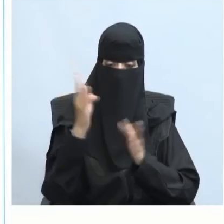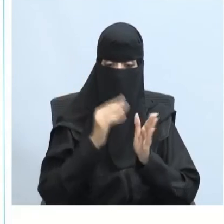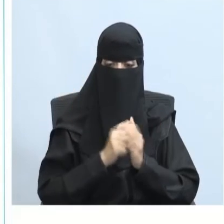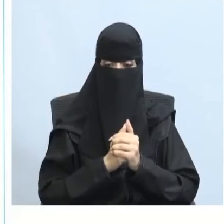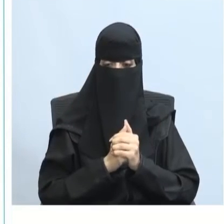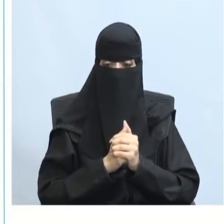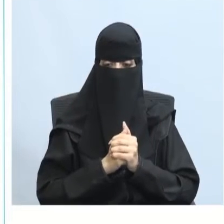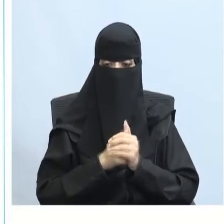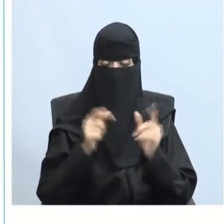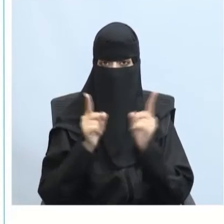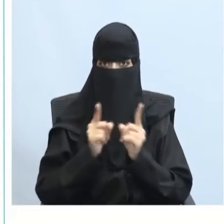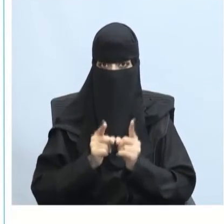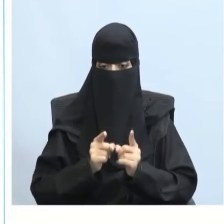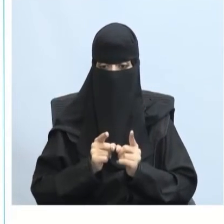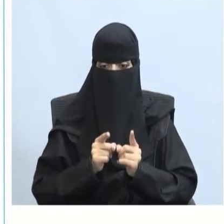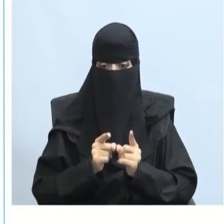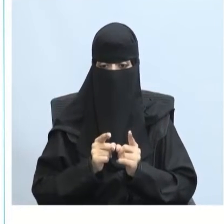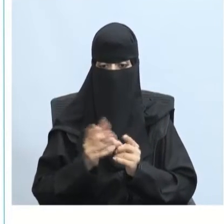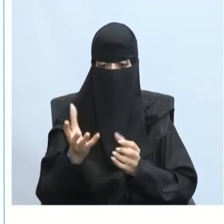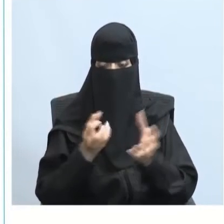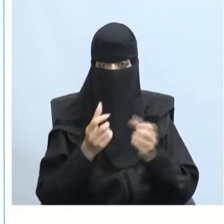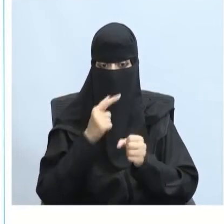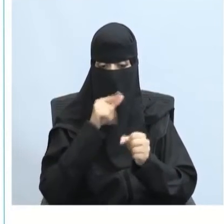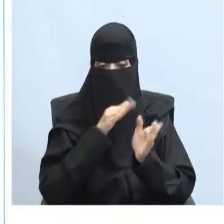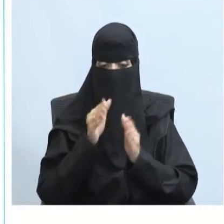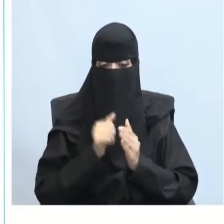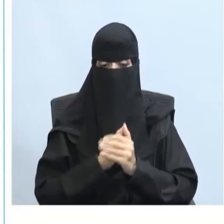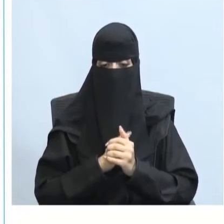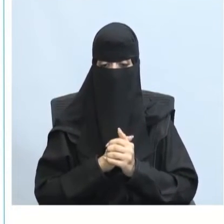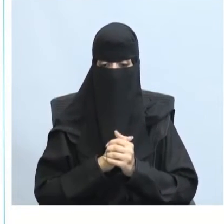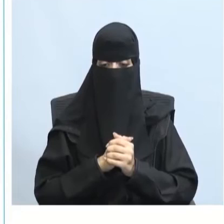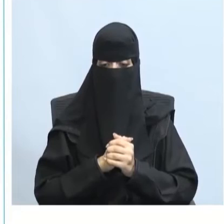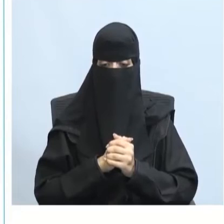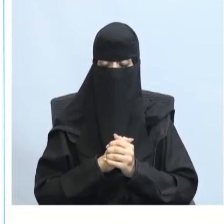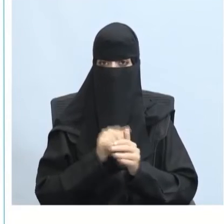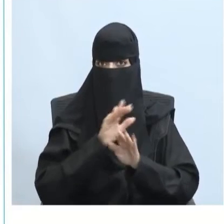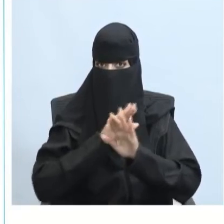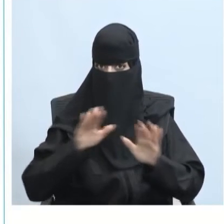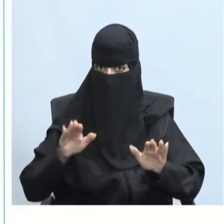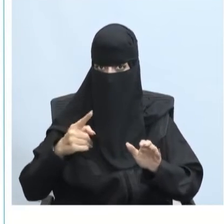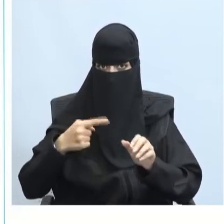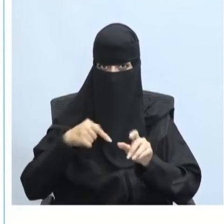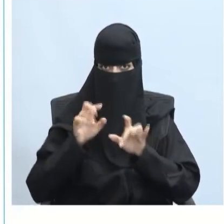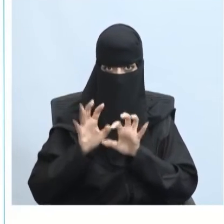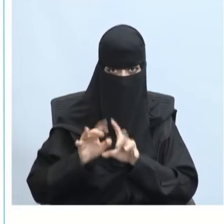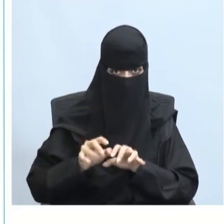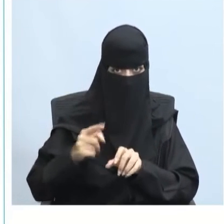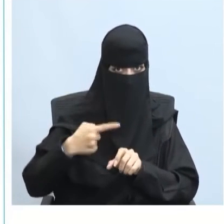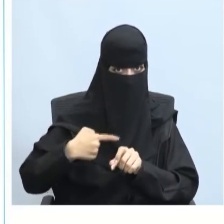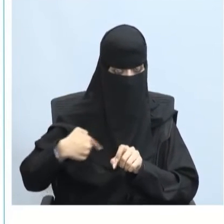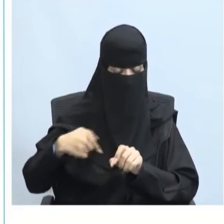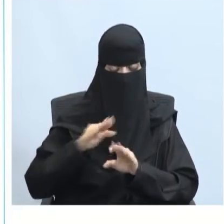موافق تحديد موارد المشروع في تطبيق بروجكت بعد كتابه بعد